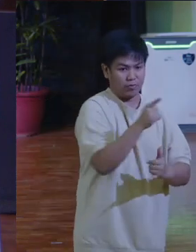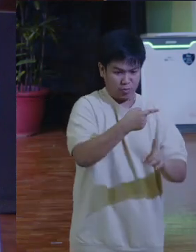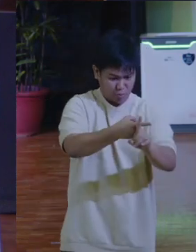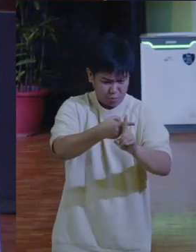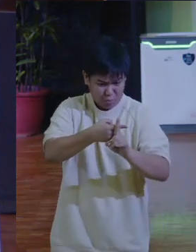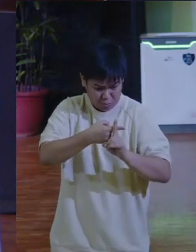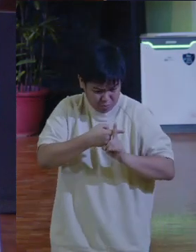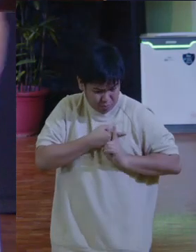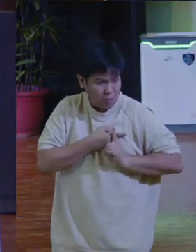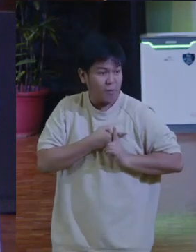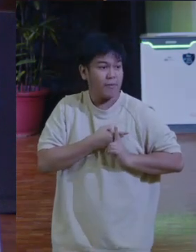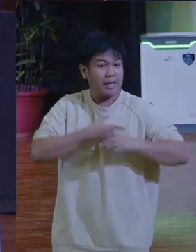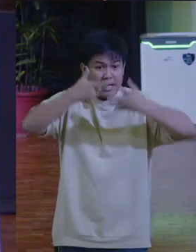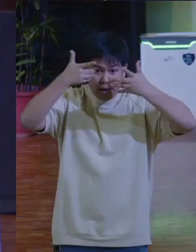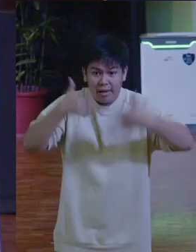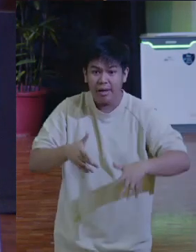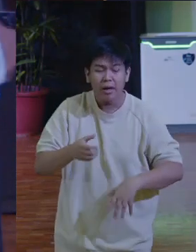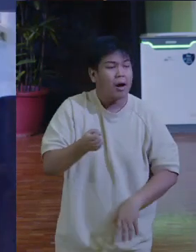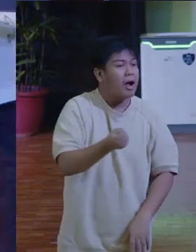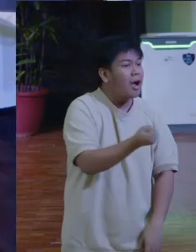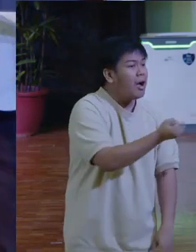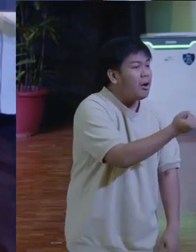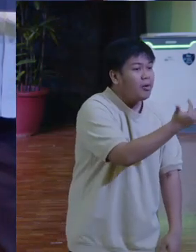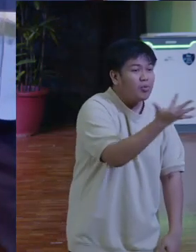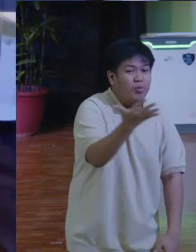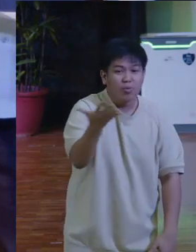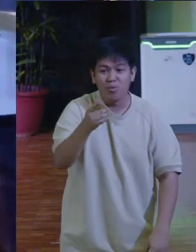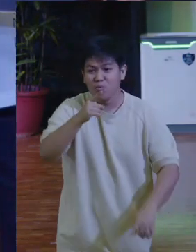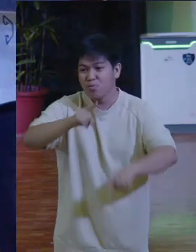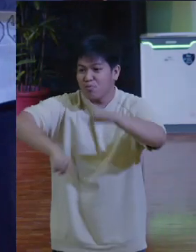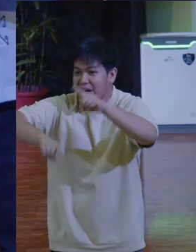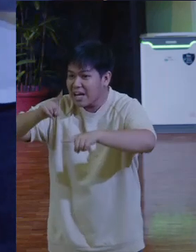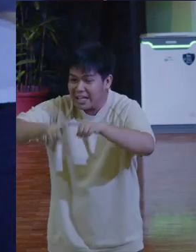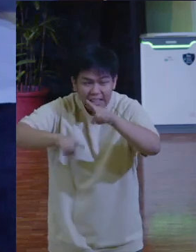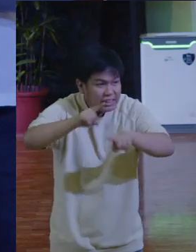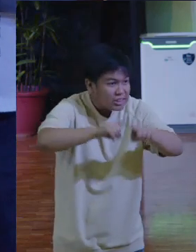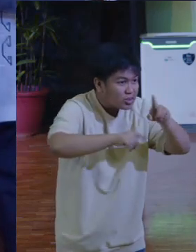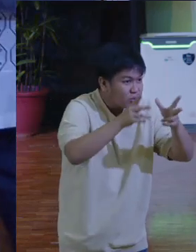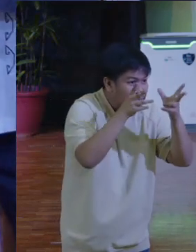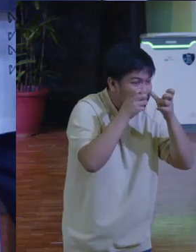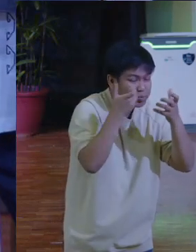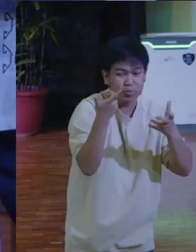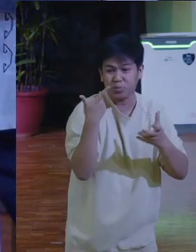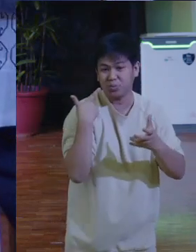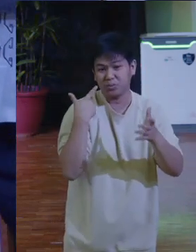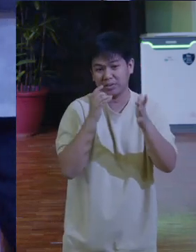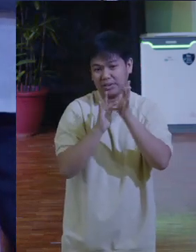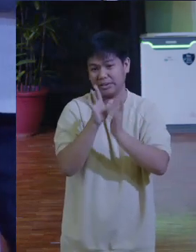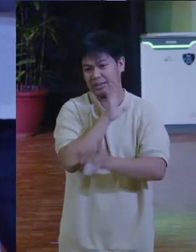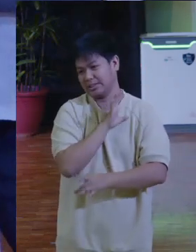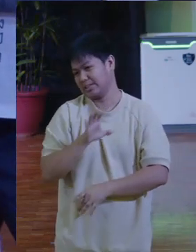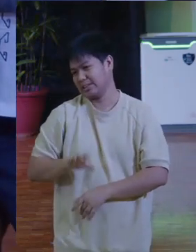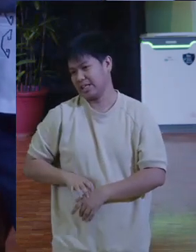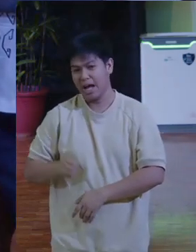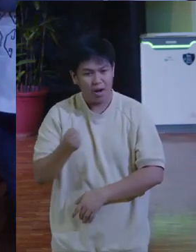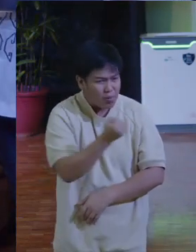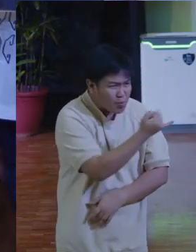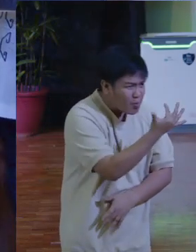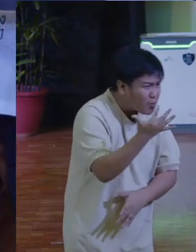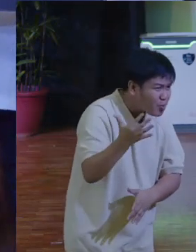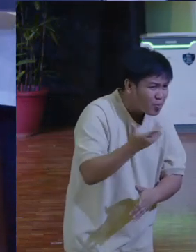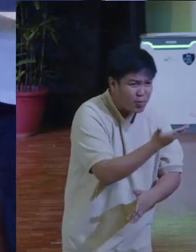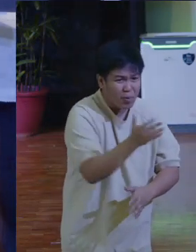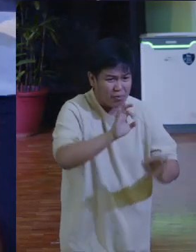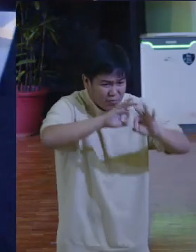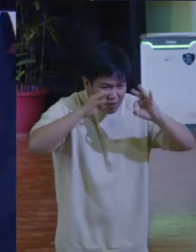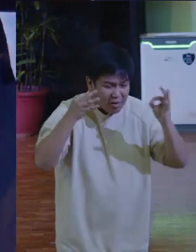ilan pa, gaano pa karami ang taong hindi pa nakakarinig ng Ebanghelyo? Ilang mga taong hindi pa nakakakunawa na yung